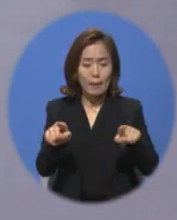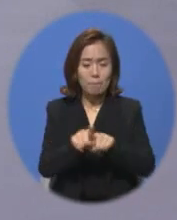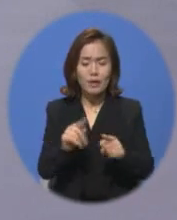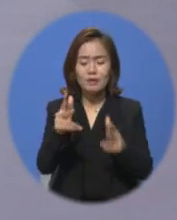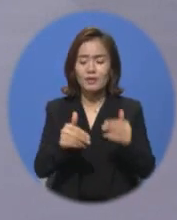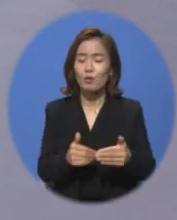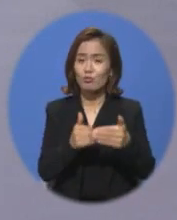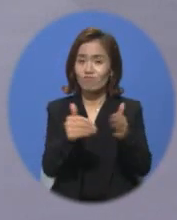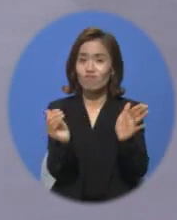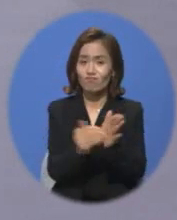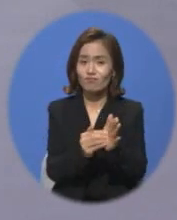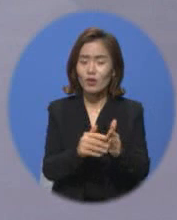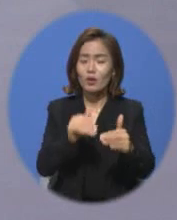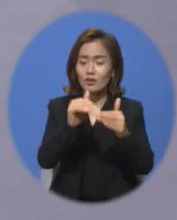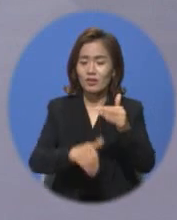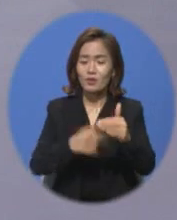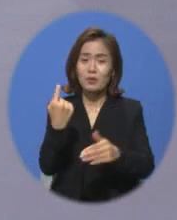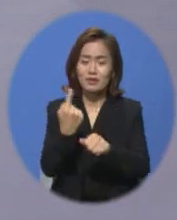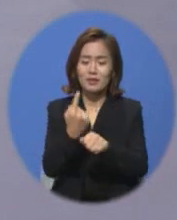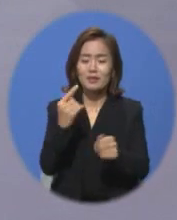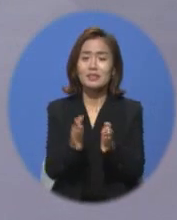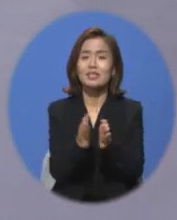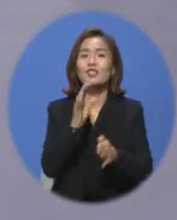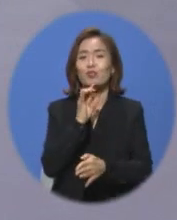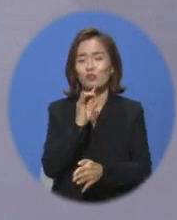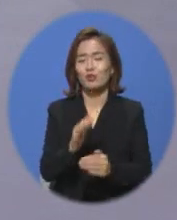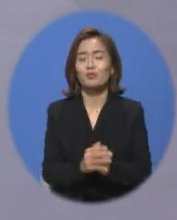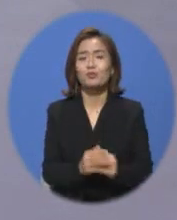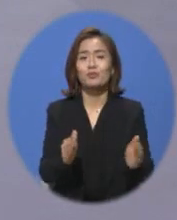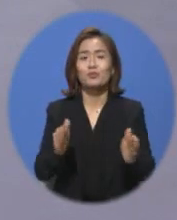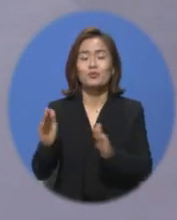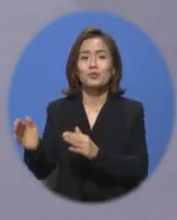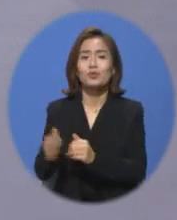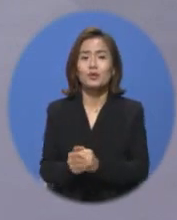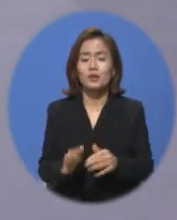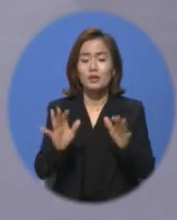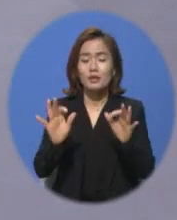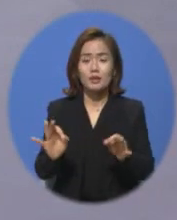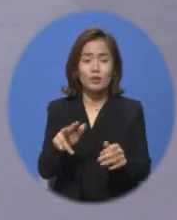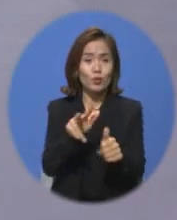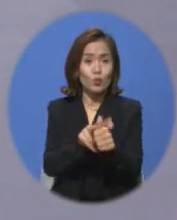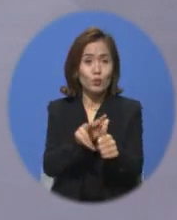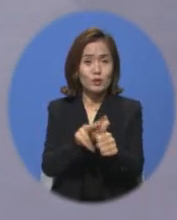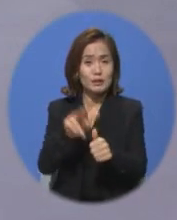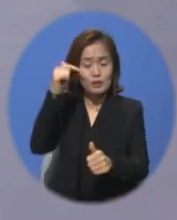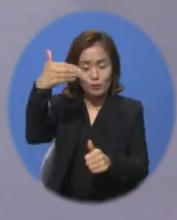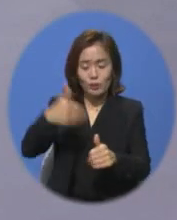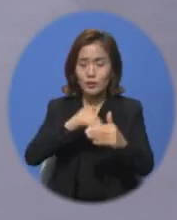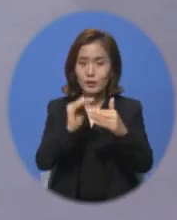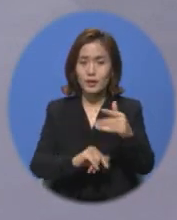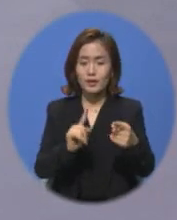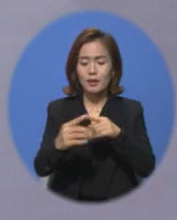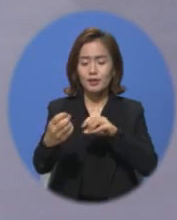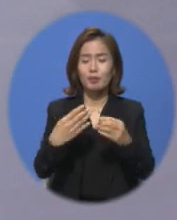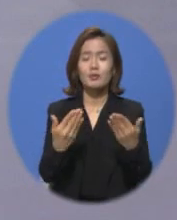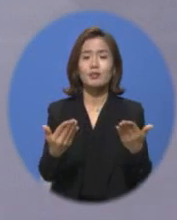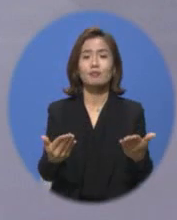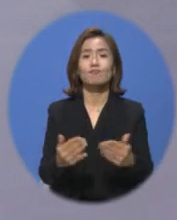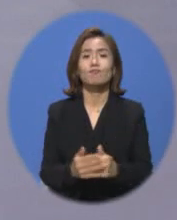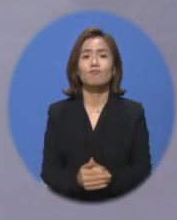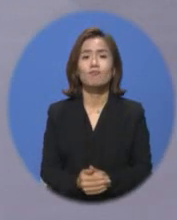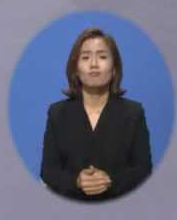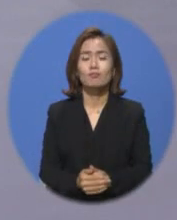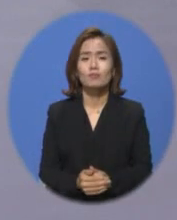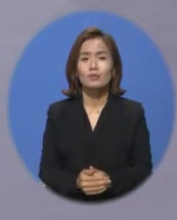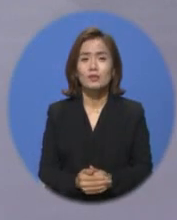.마침 작년에착공했거든요.이제 김경진후보자께서하신질문에답변드리겠습니다 .